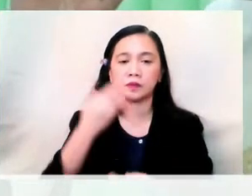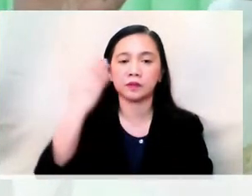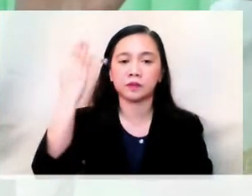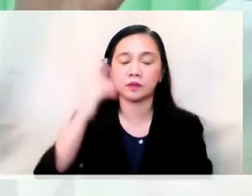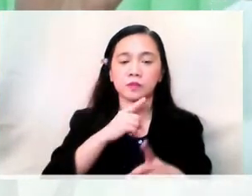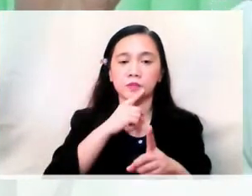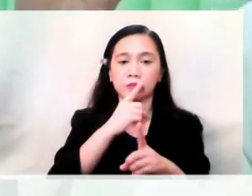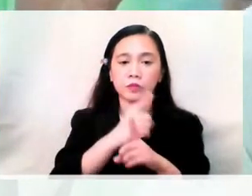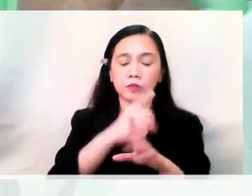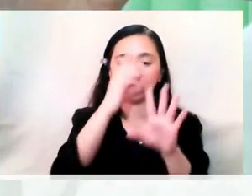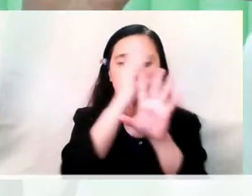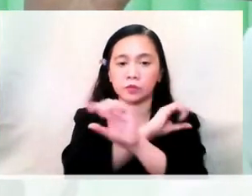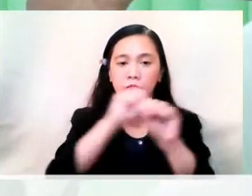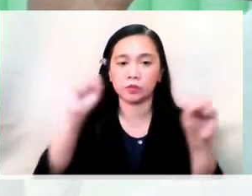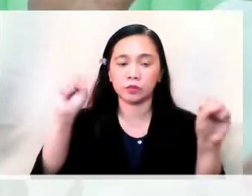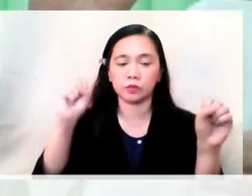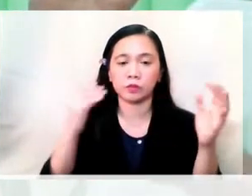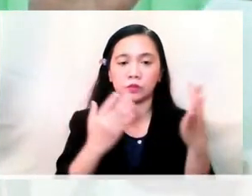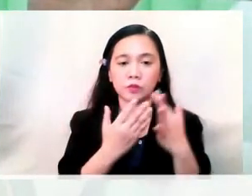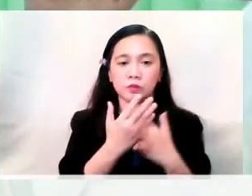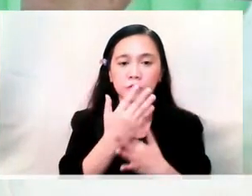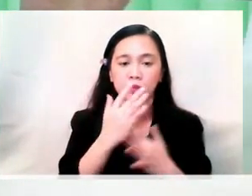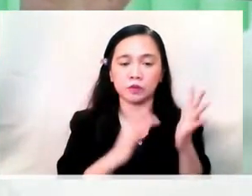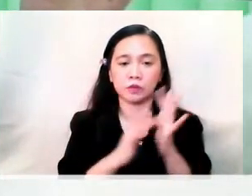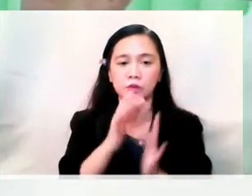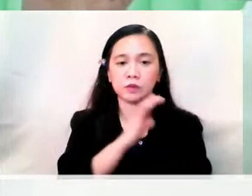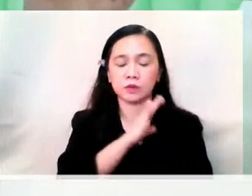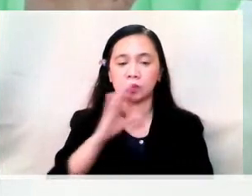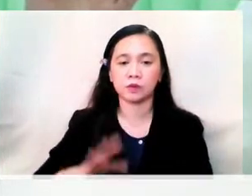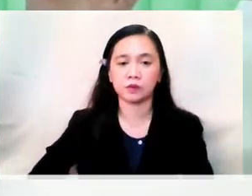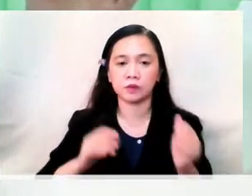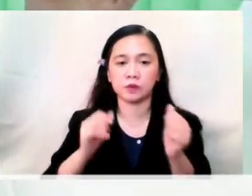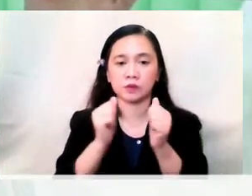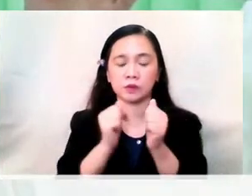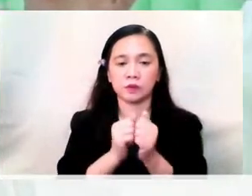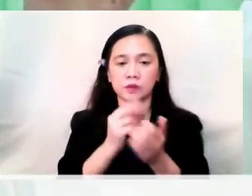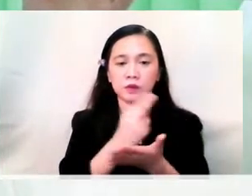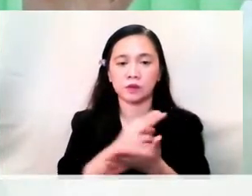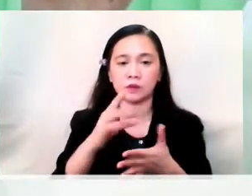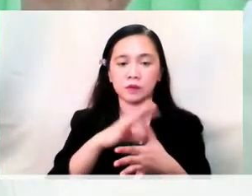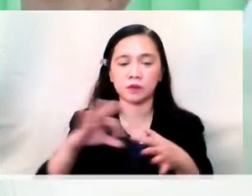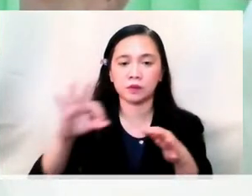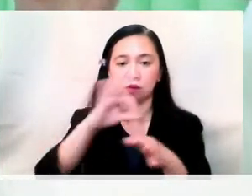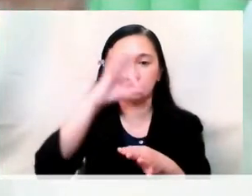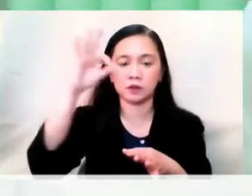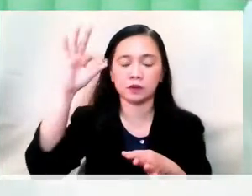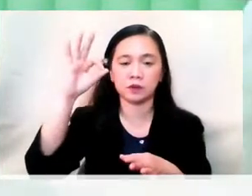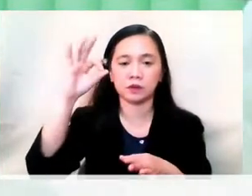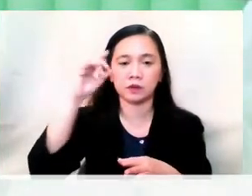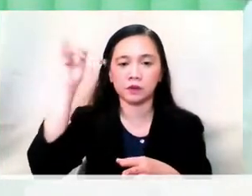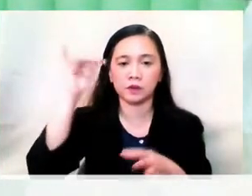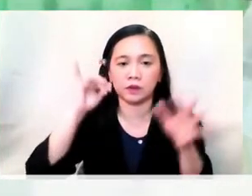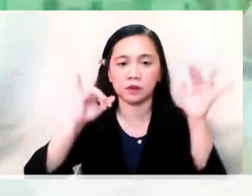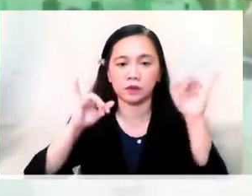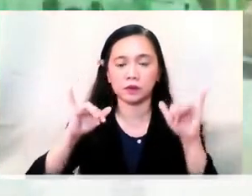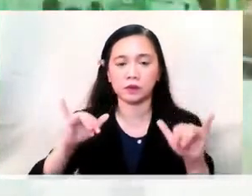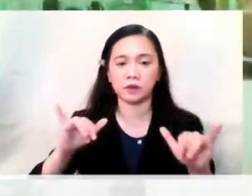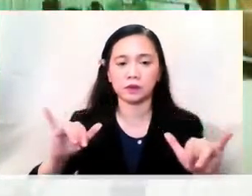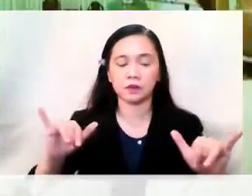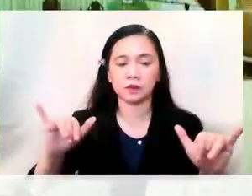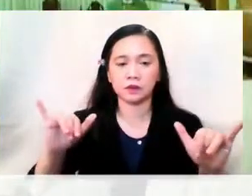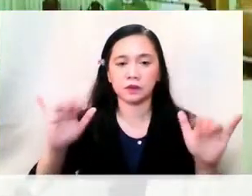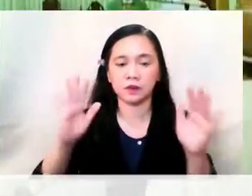pagliligtas. Sa pamamagitan ni Hesukristo kasama ng Espiritu Santo, magpasawalang